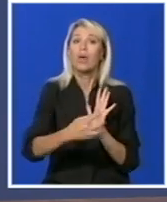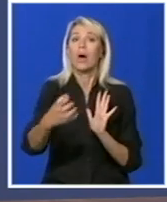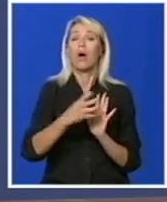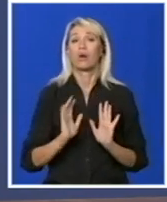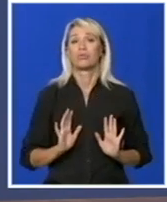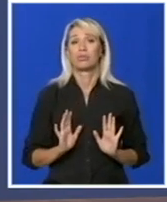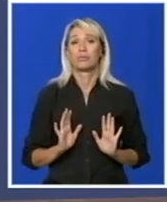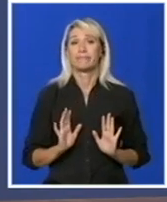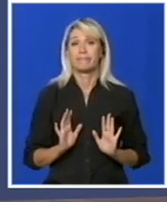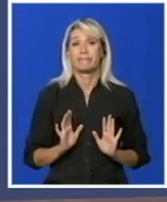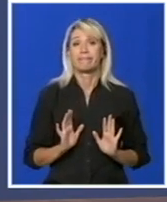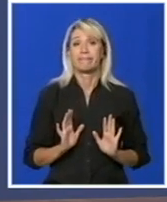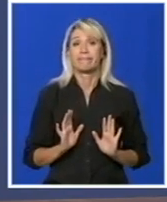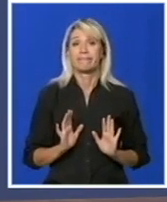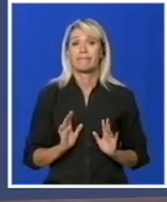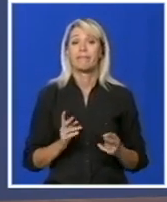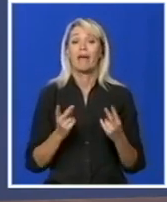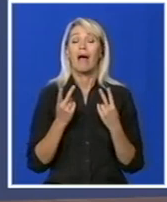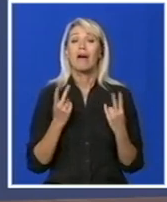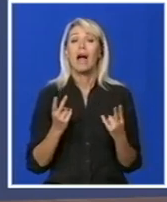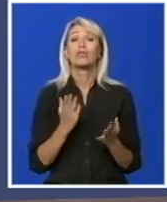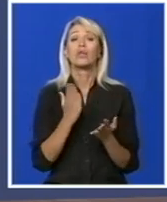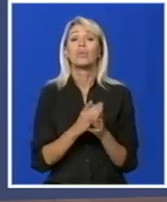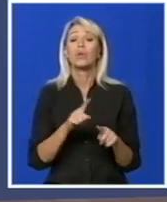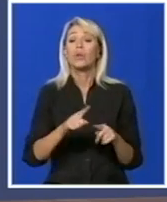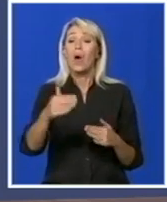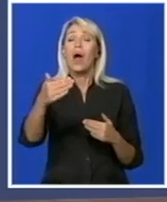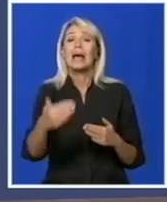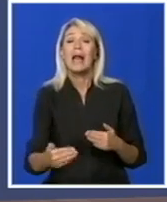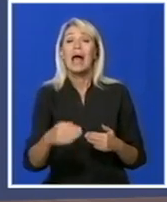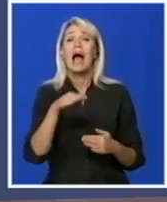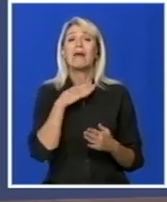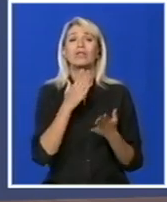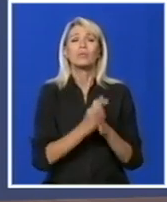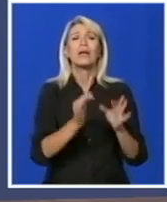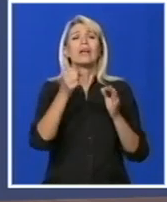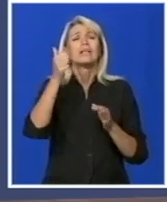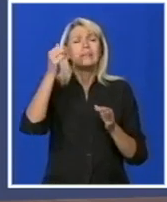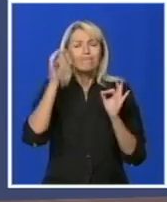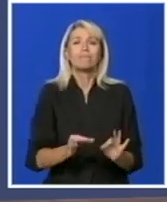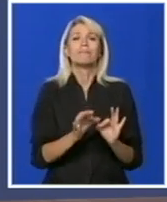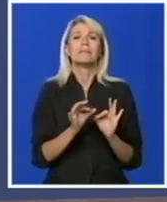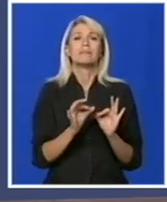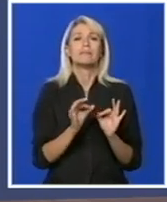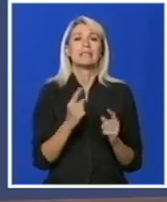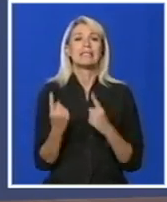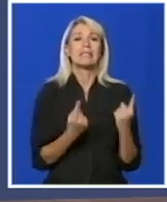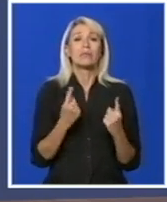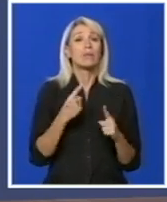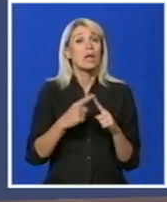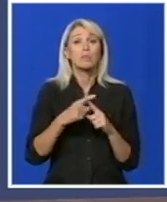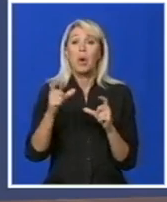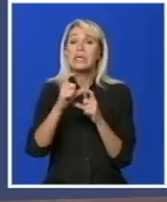A značajno je da do kraja meseca stabilizujemo potpuno situaciju, jer nas u septembra čekaju